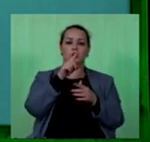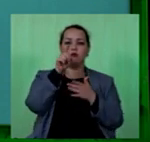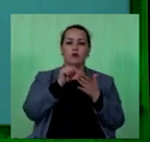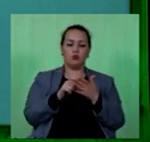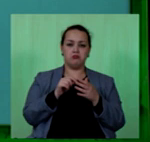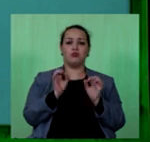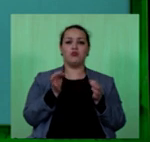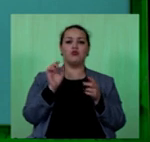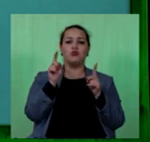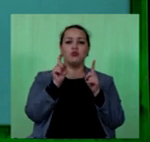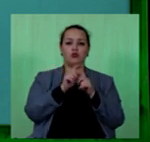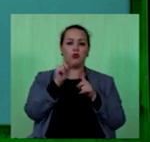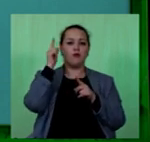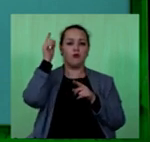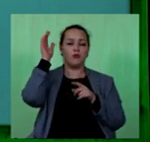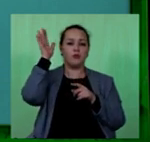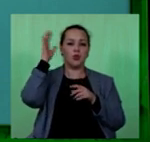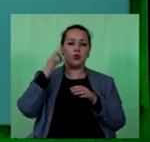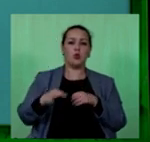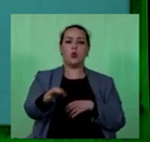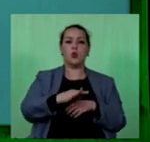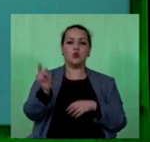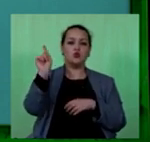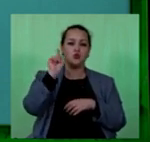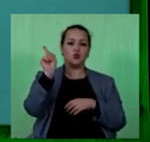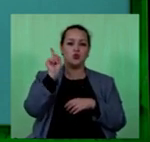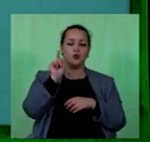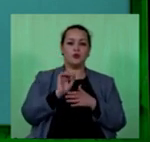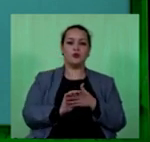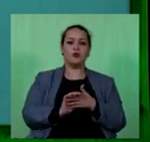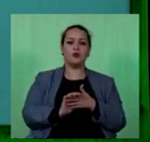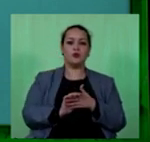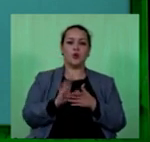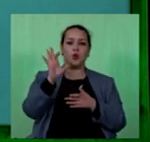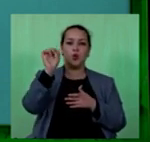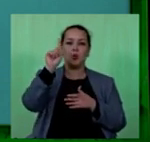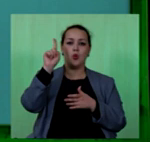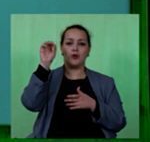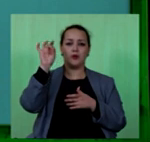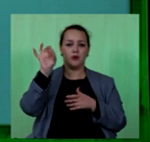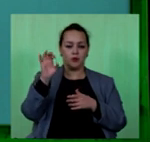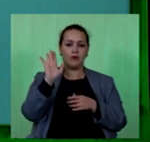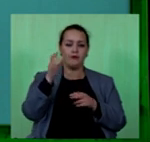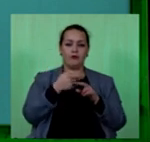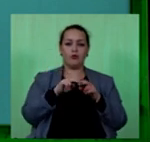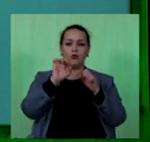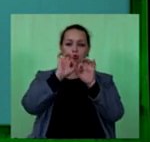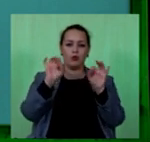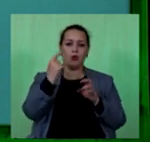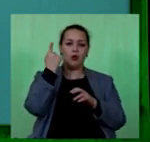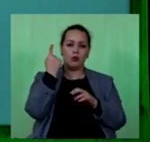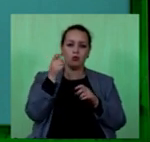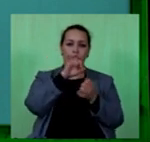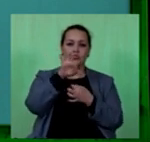озера к этому слову мы зададим вопрос что озеро молодцы ребята в данной строке одно